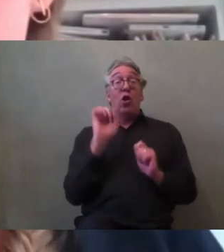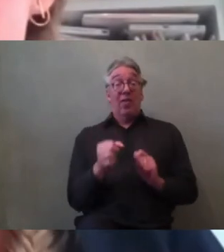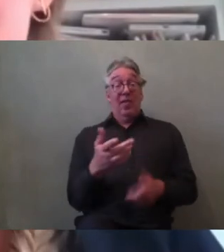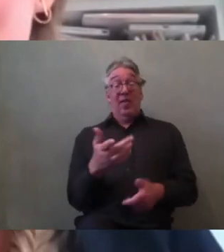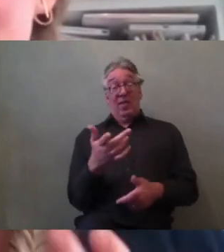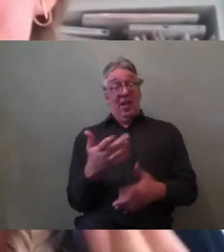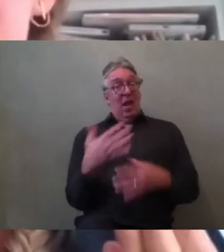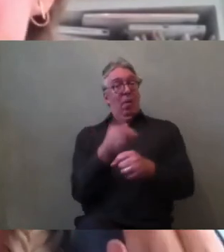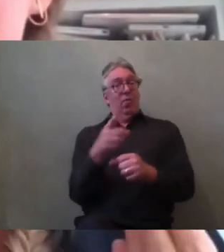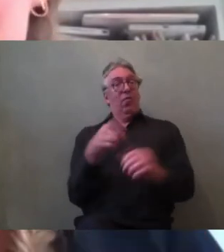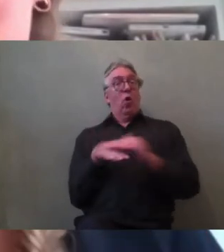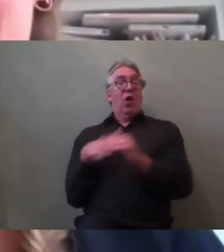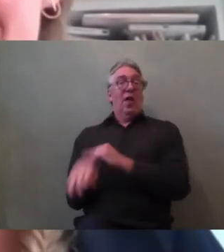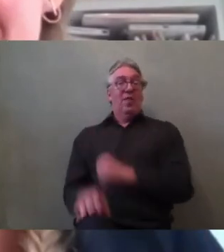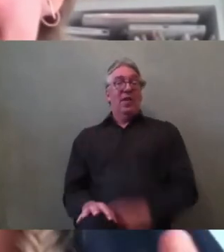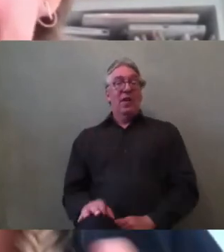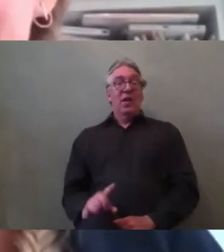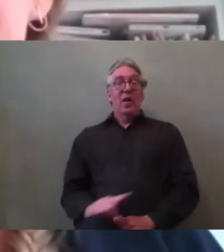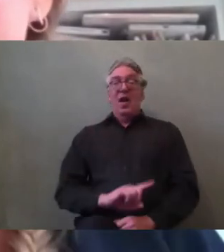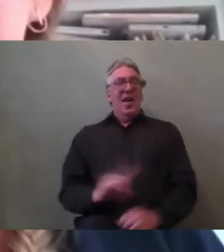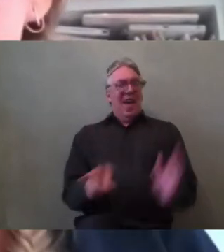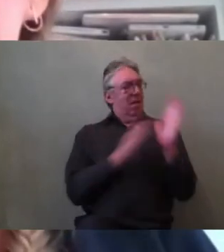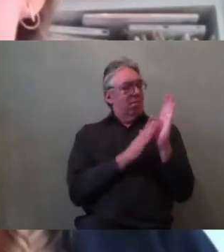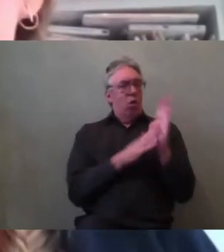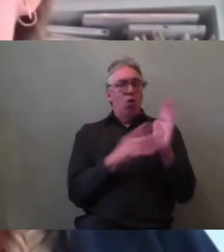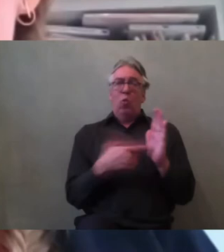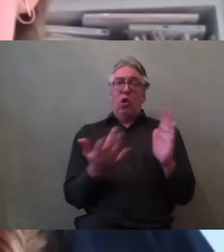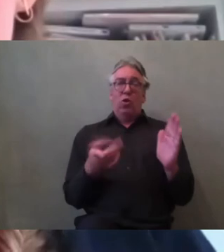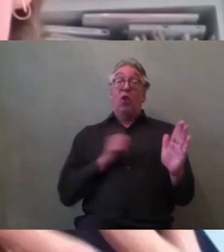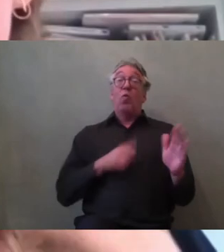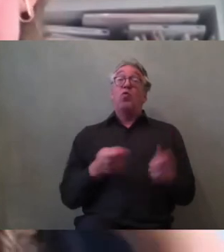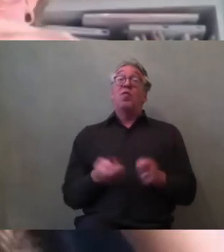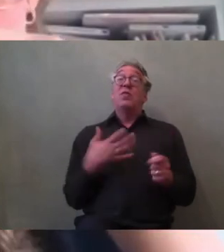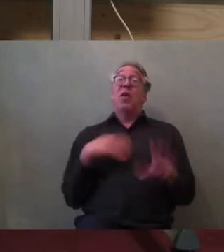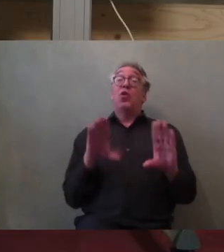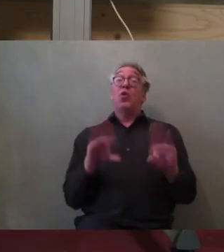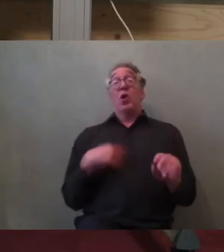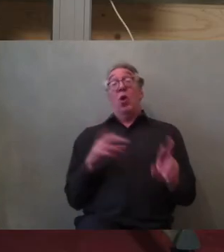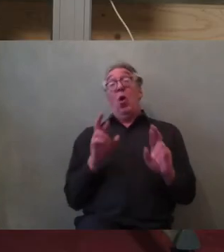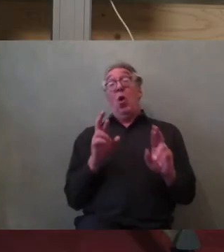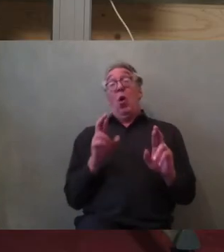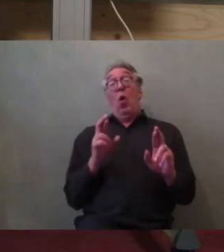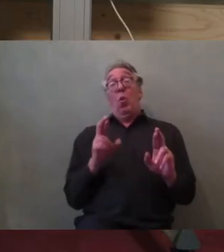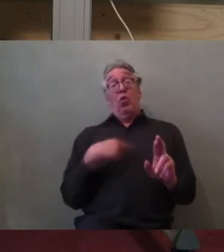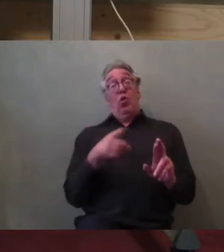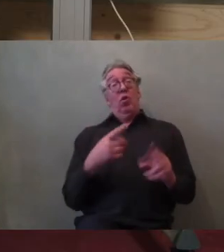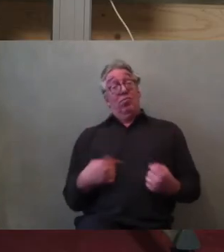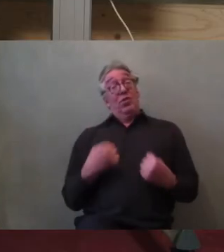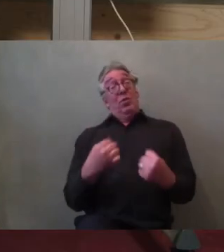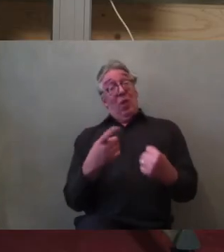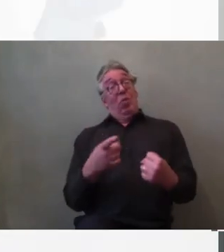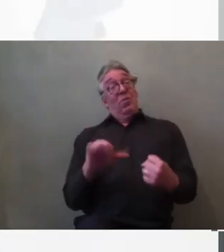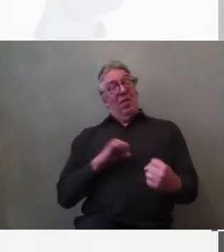is gewoon ook gewoon een kwestie van doen. En ja, ik hoop dat ik je daartoe heb aangezet. Volgende.